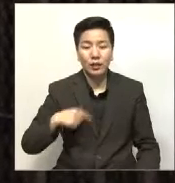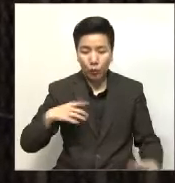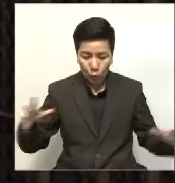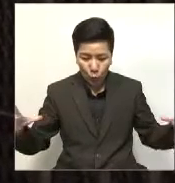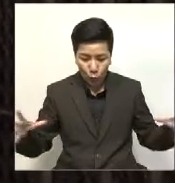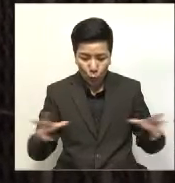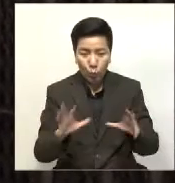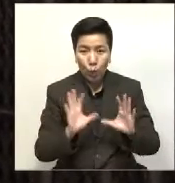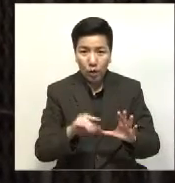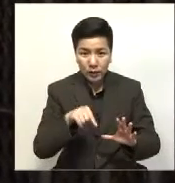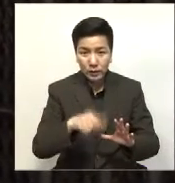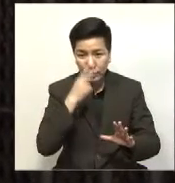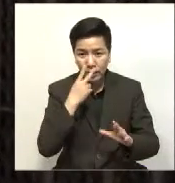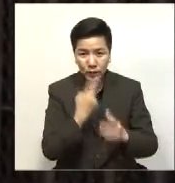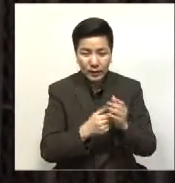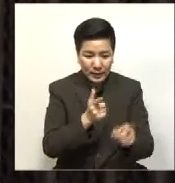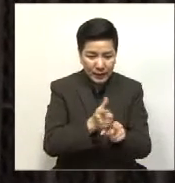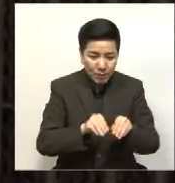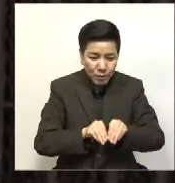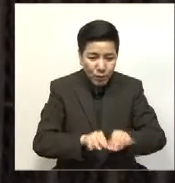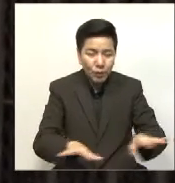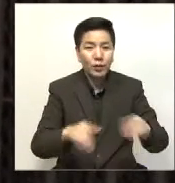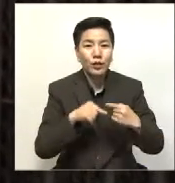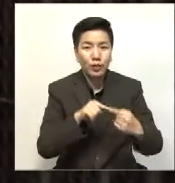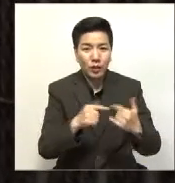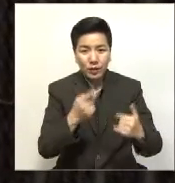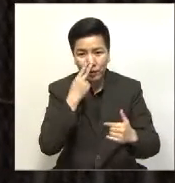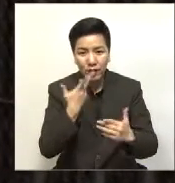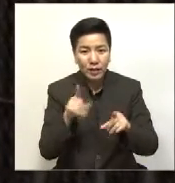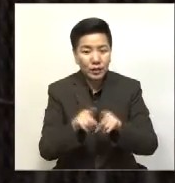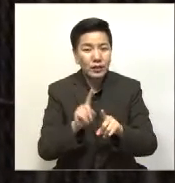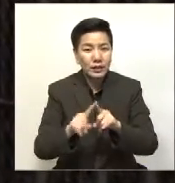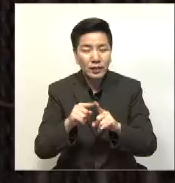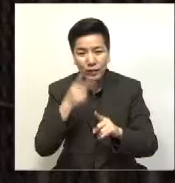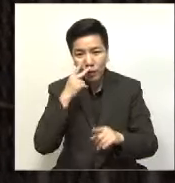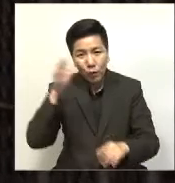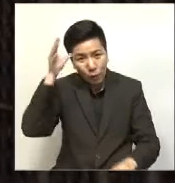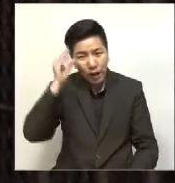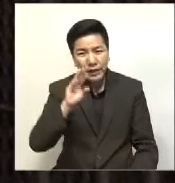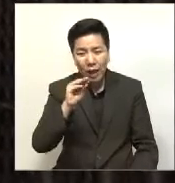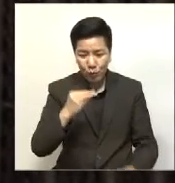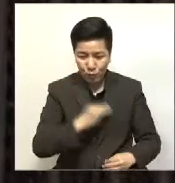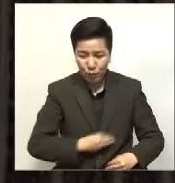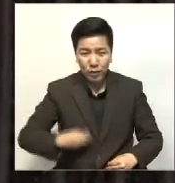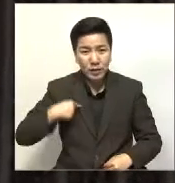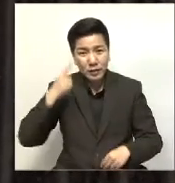ารวมเพื่อเทียบคู่เพาะเลี้ยงขยายพันธุ์ต่อไปให้มันคงกวางดาวเนี่ยน่าจะประมาณสัก